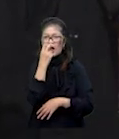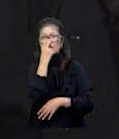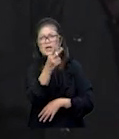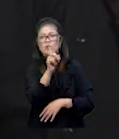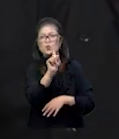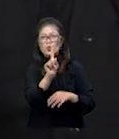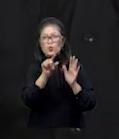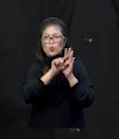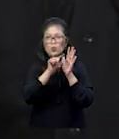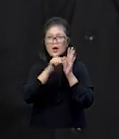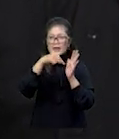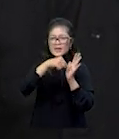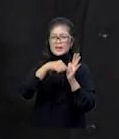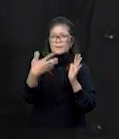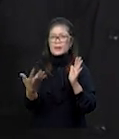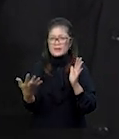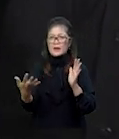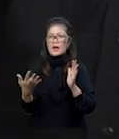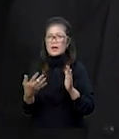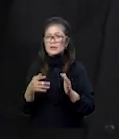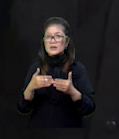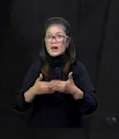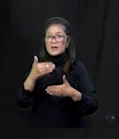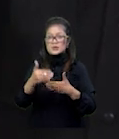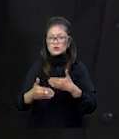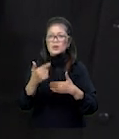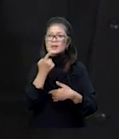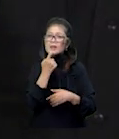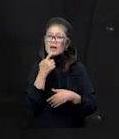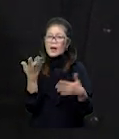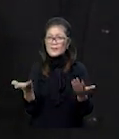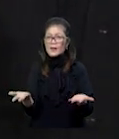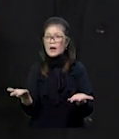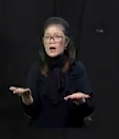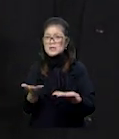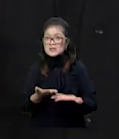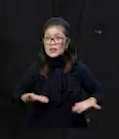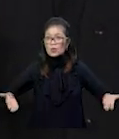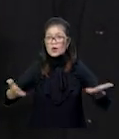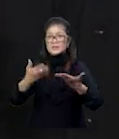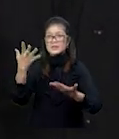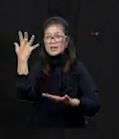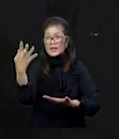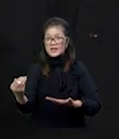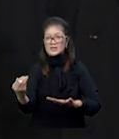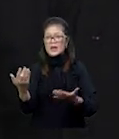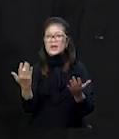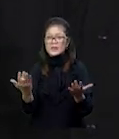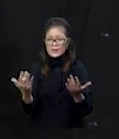kedua, mengenai status perangkat desa, mereka minta agar disamakan dengan apapun seperti